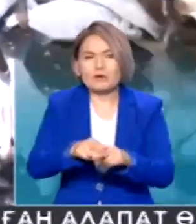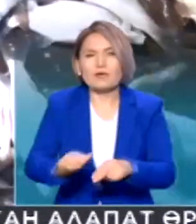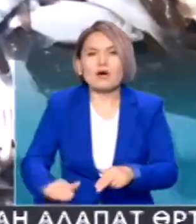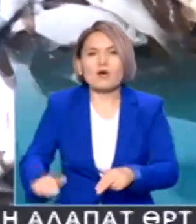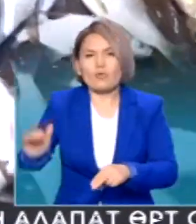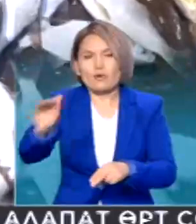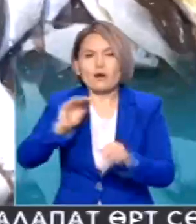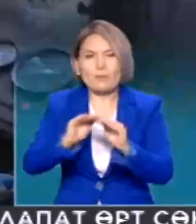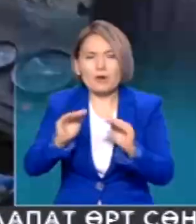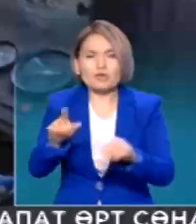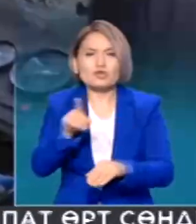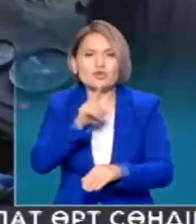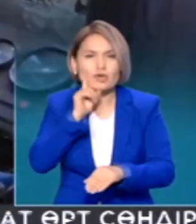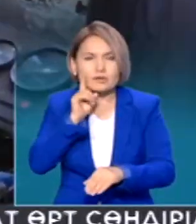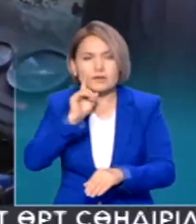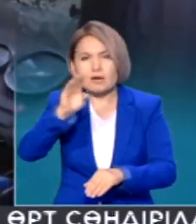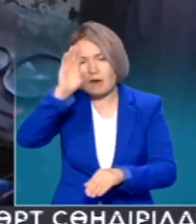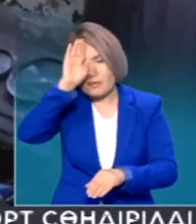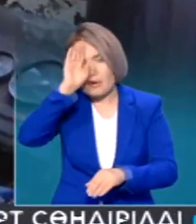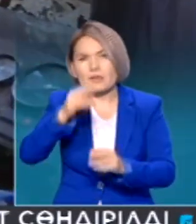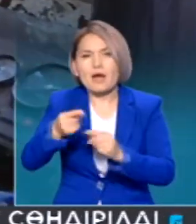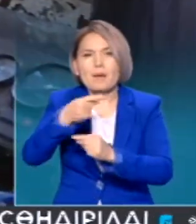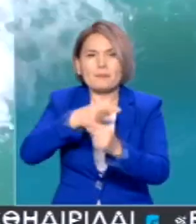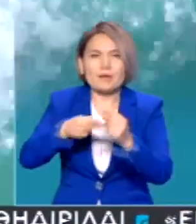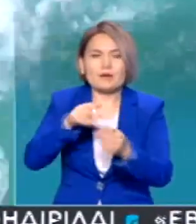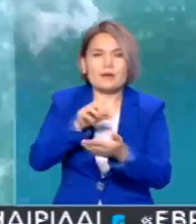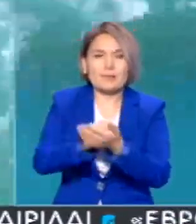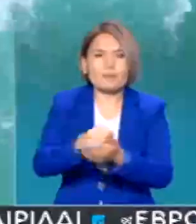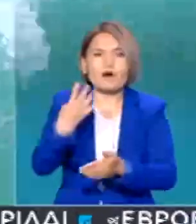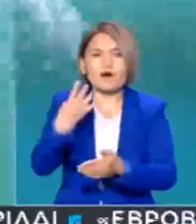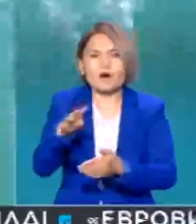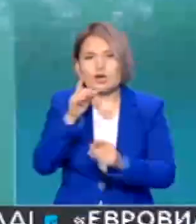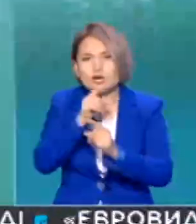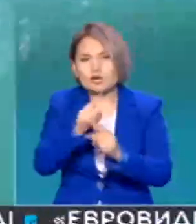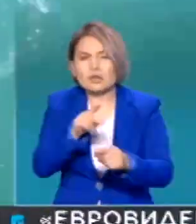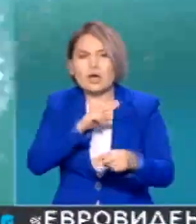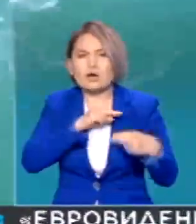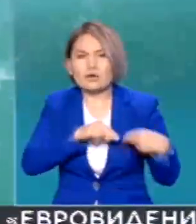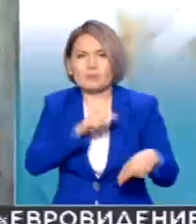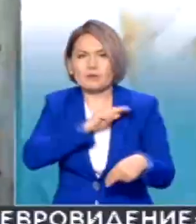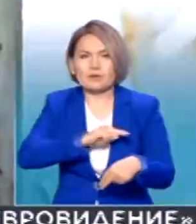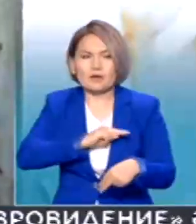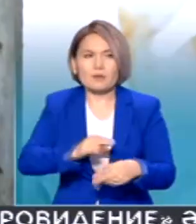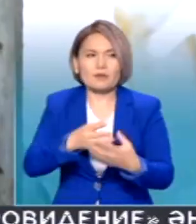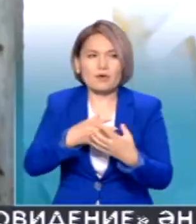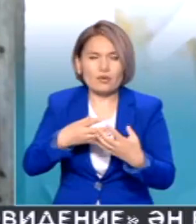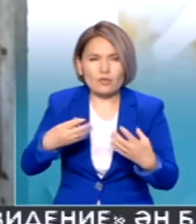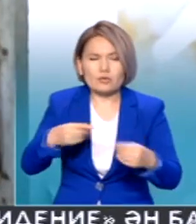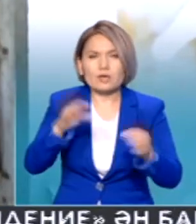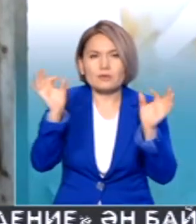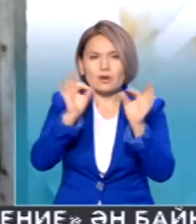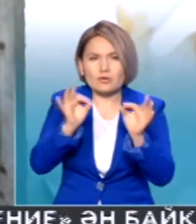өсті. Қазкен Көппаевтың да осы кәсіпті нәсіп еткеніне 40 жылға жуықтапты. Көктемде, күзде